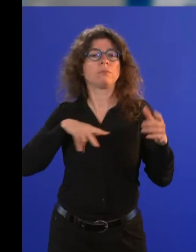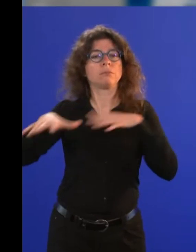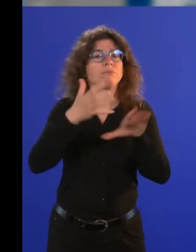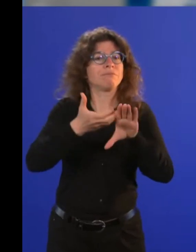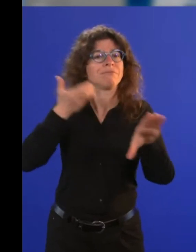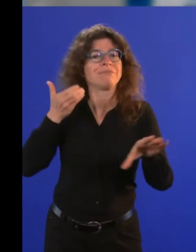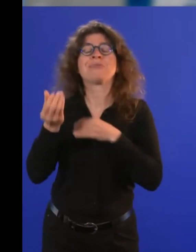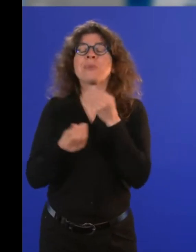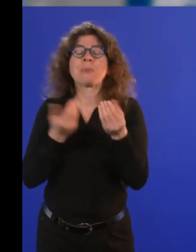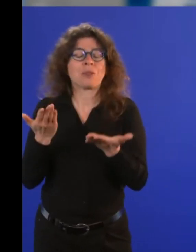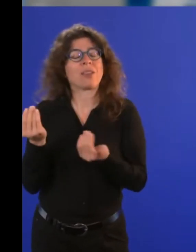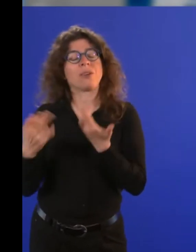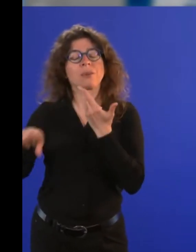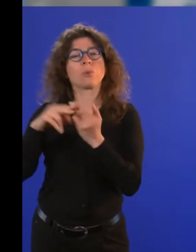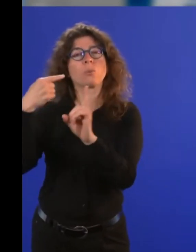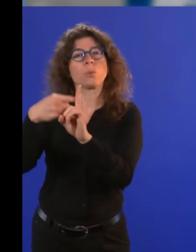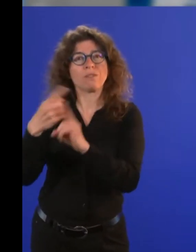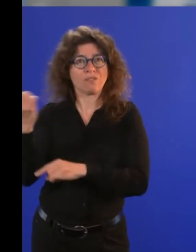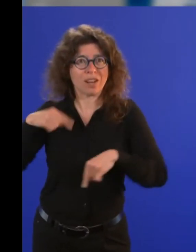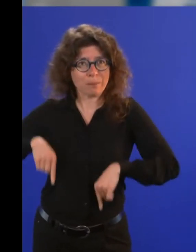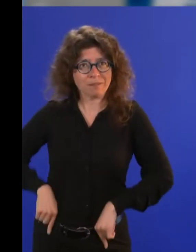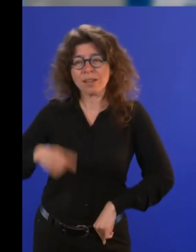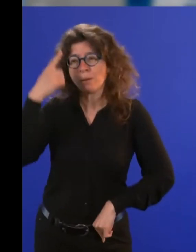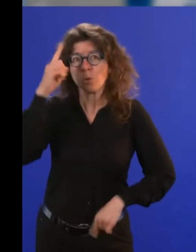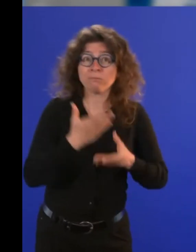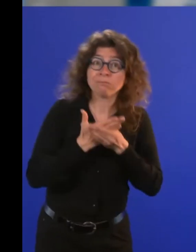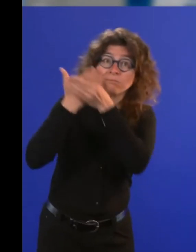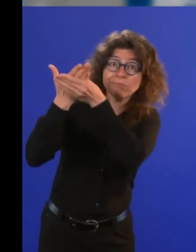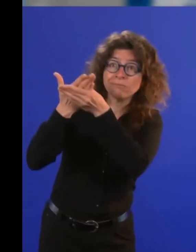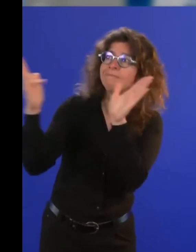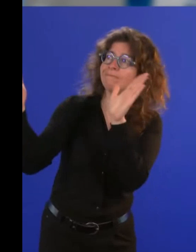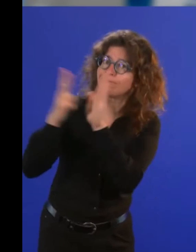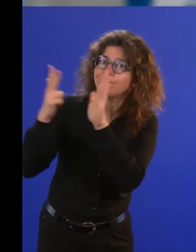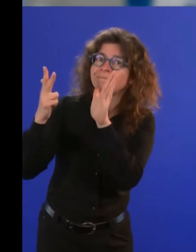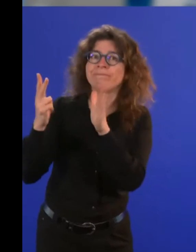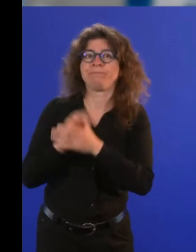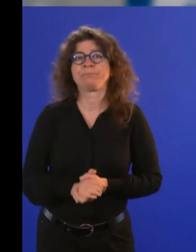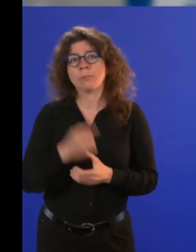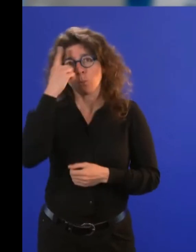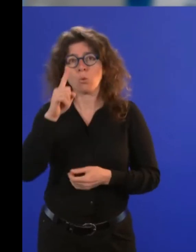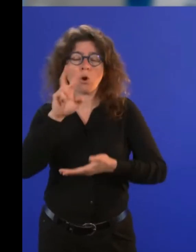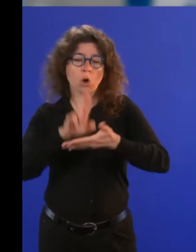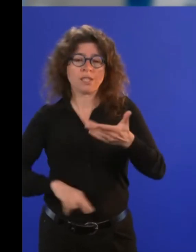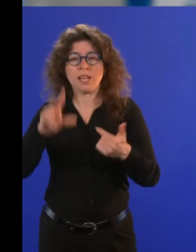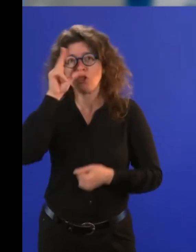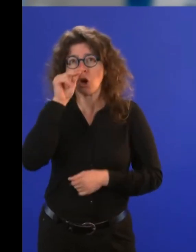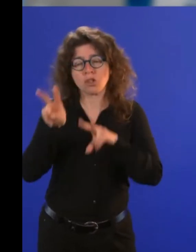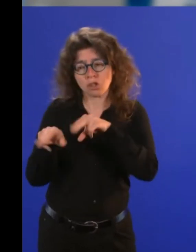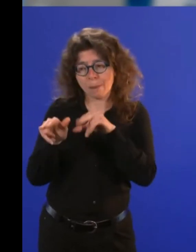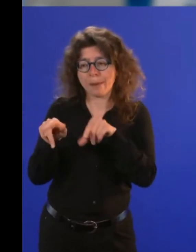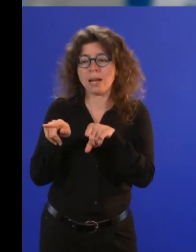attendons maintenant une réponse positive du ministère pour l'agrément de la mise en œuvre de cet instrument à Nantes, Rezé, La Chapelle-sur-Erne et dans la